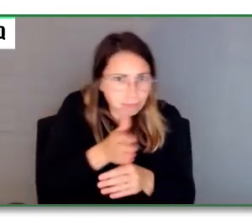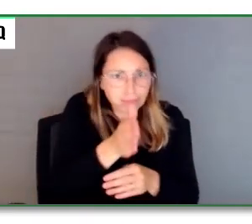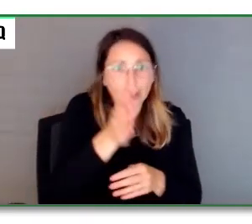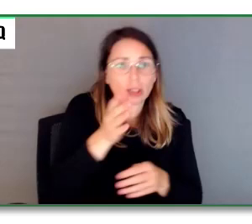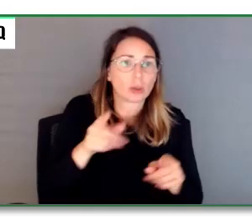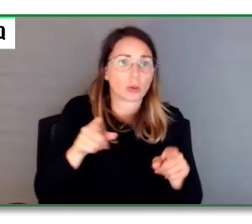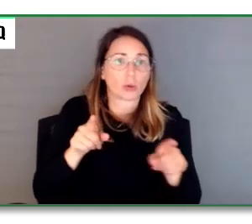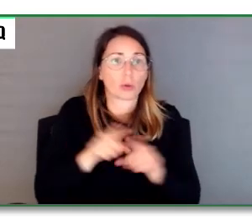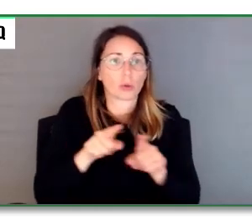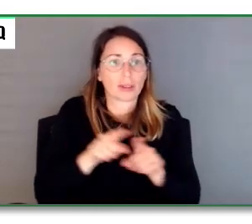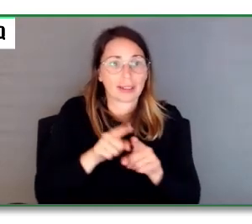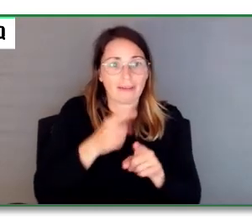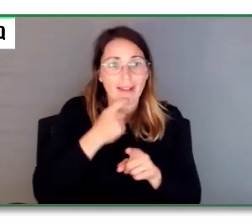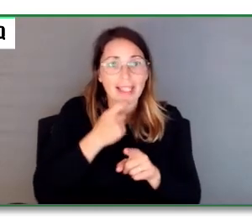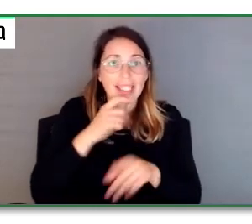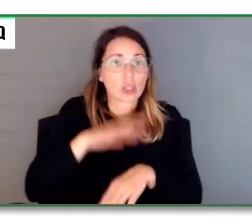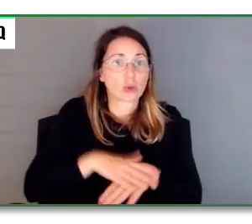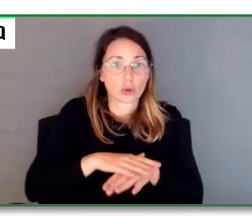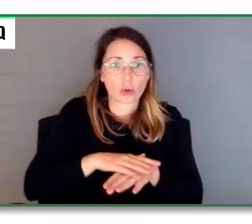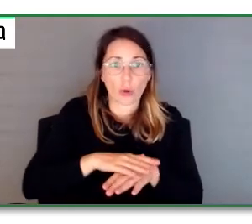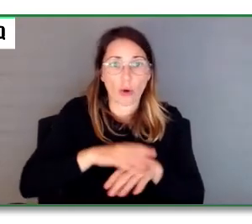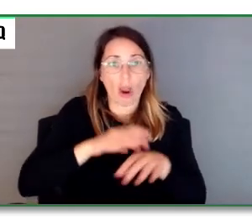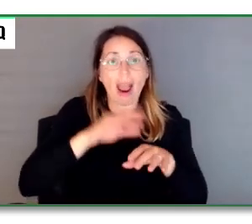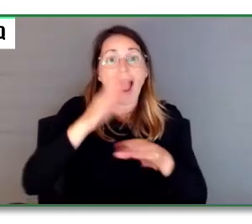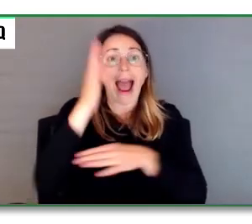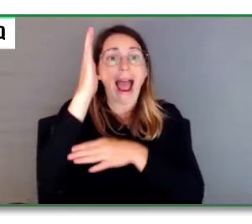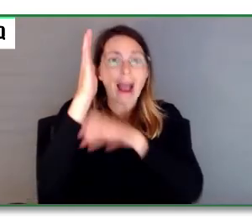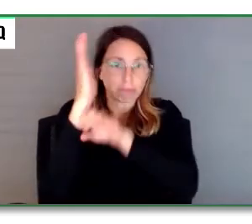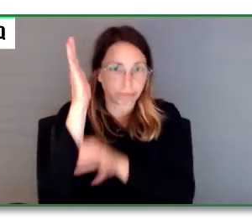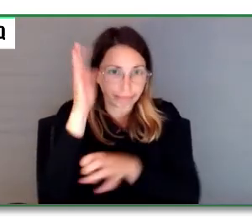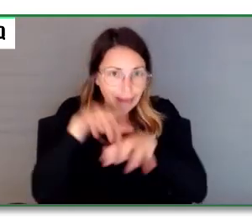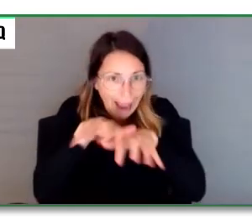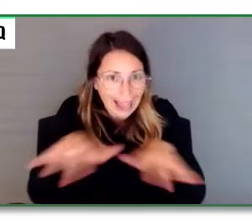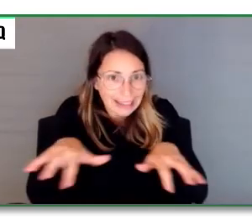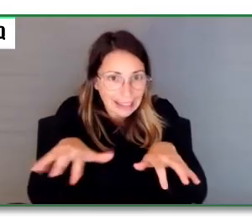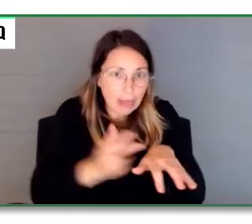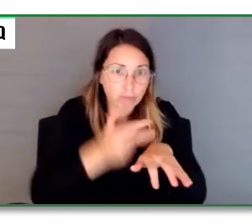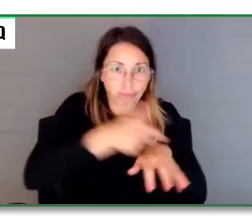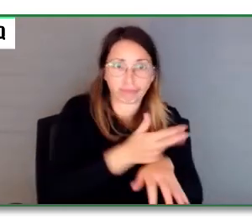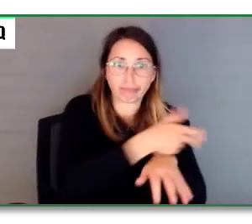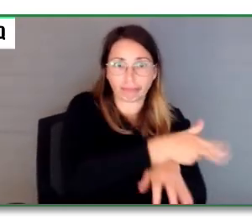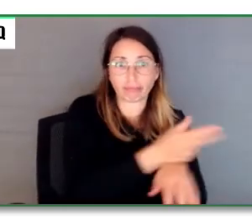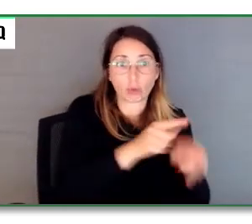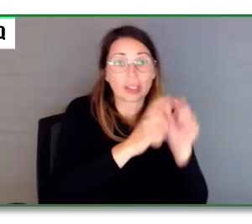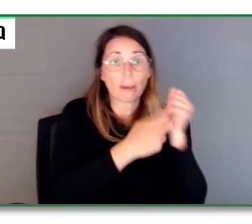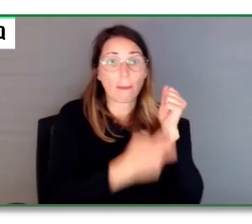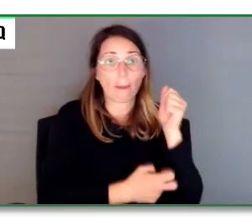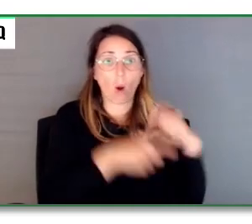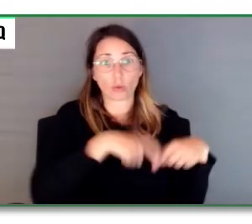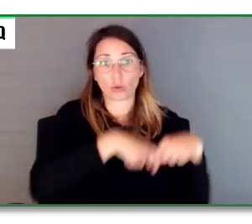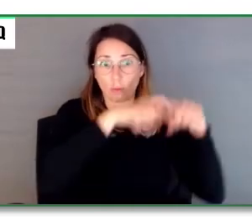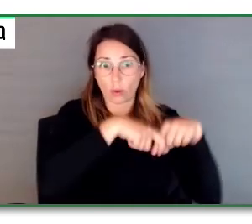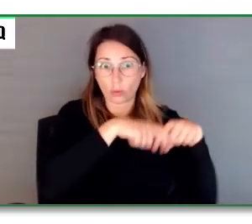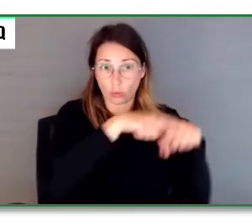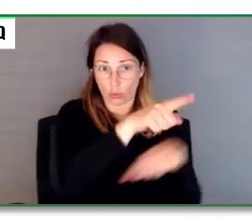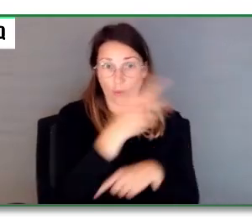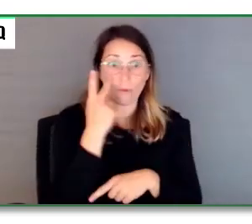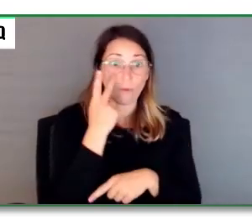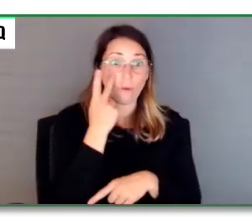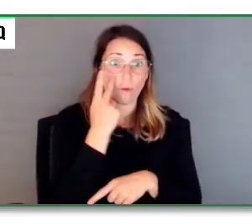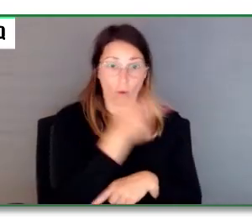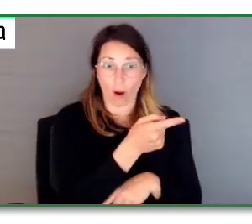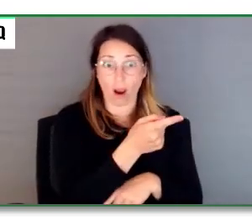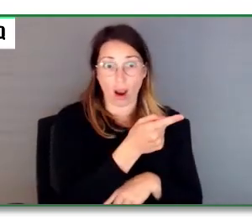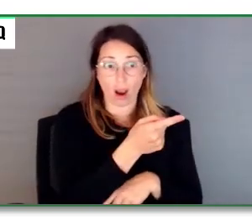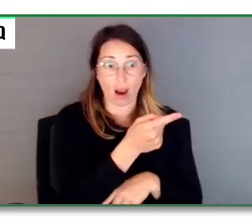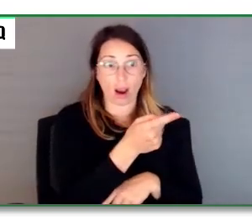sur les racines, les rochers, les pentes latérales. Même un pont suspendu, vous voyez ici sur la diapo, le pont suspendu de Lynn Canyon